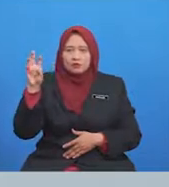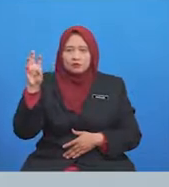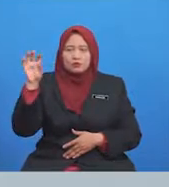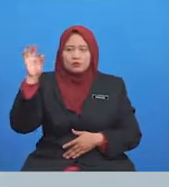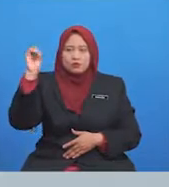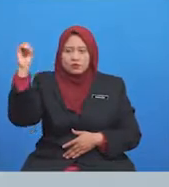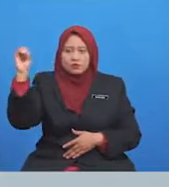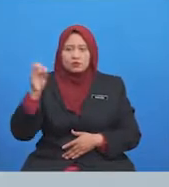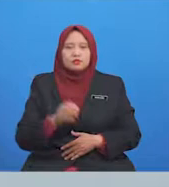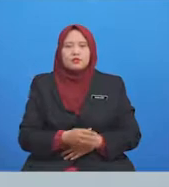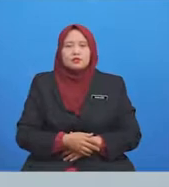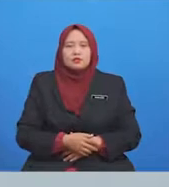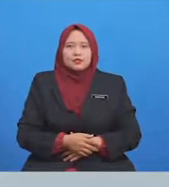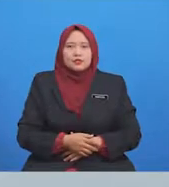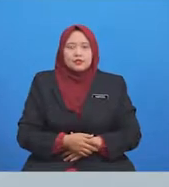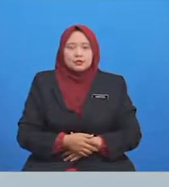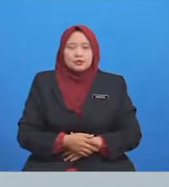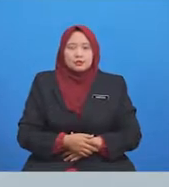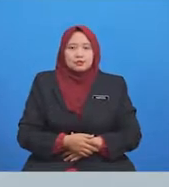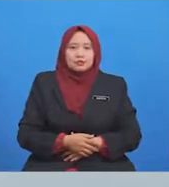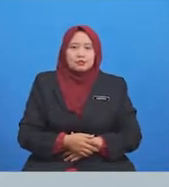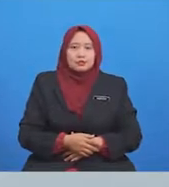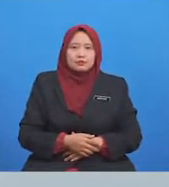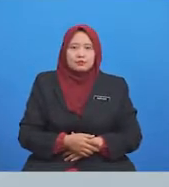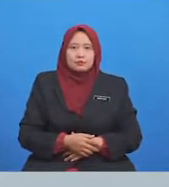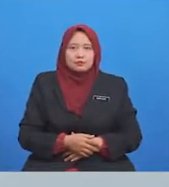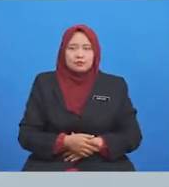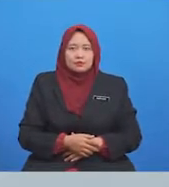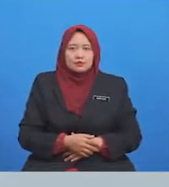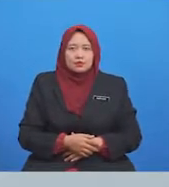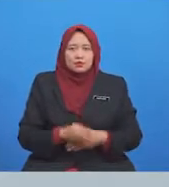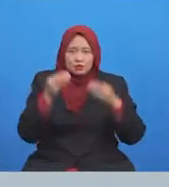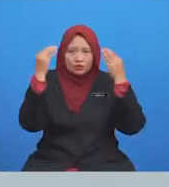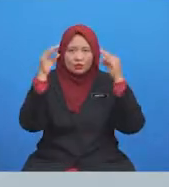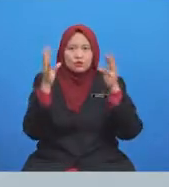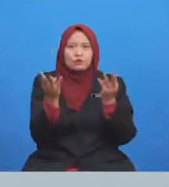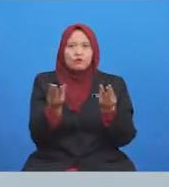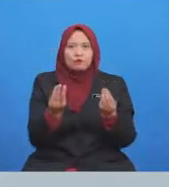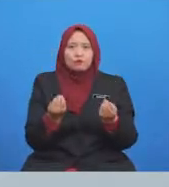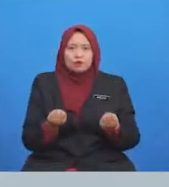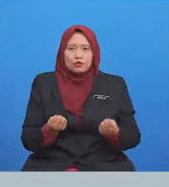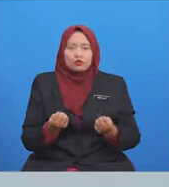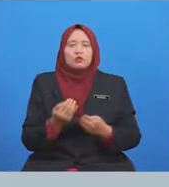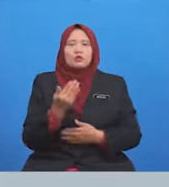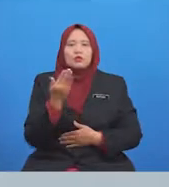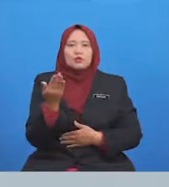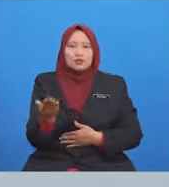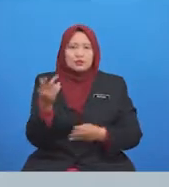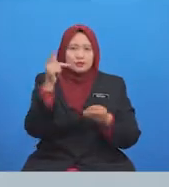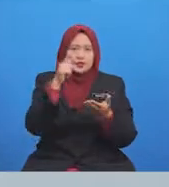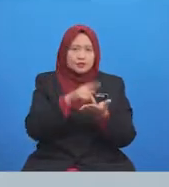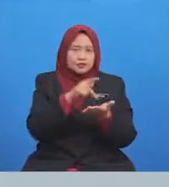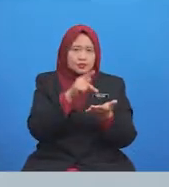97.60 darjah. Baiklah murid-murid, cikgu minta anda kirakan